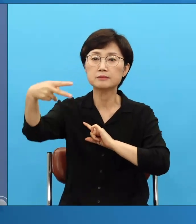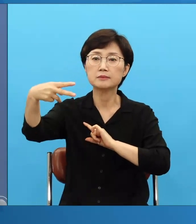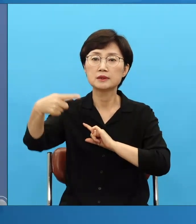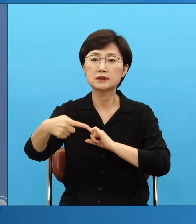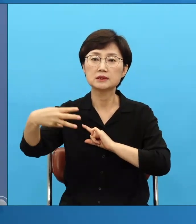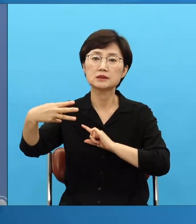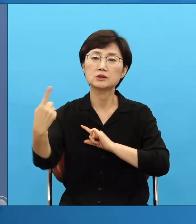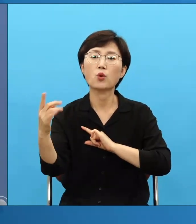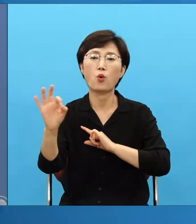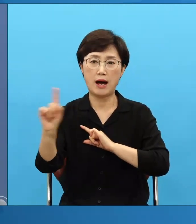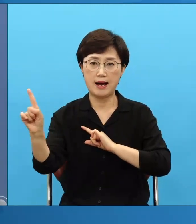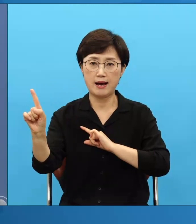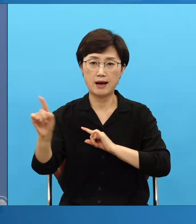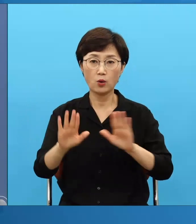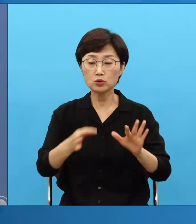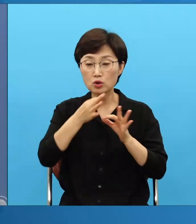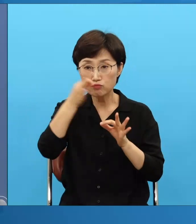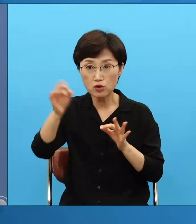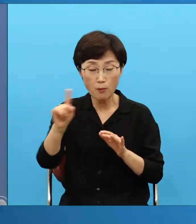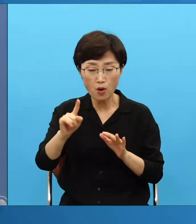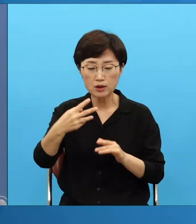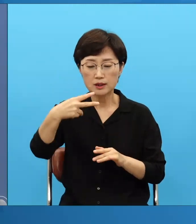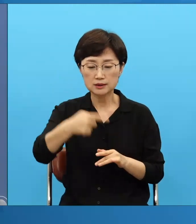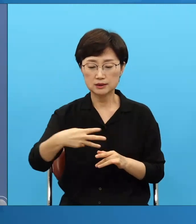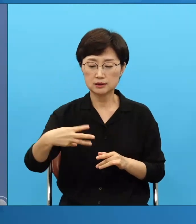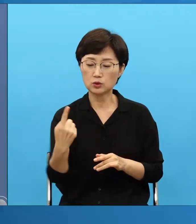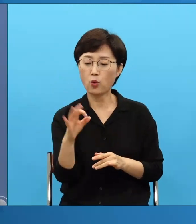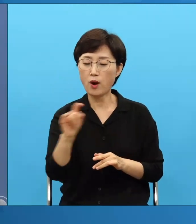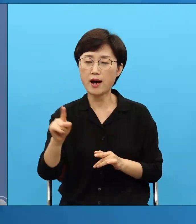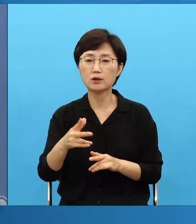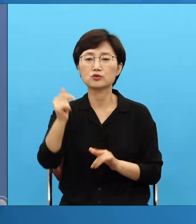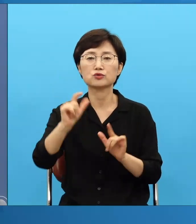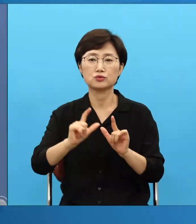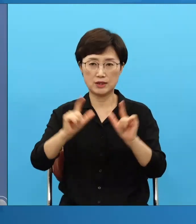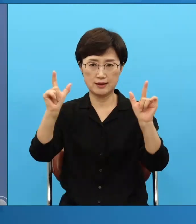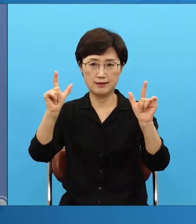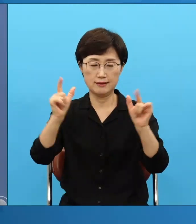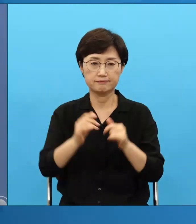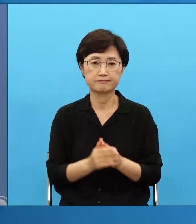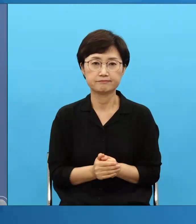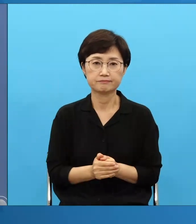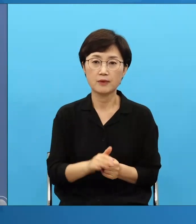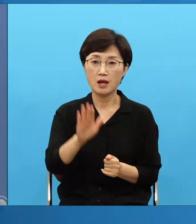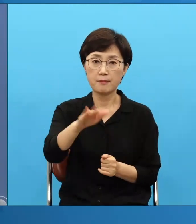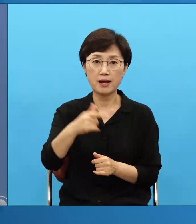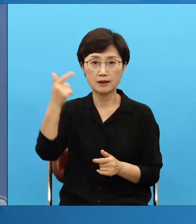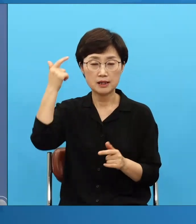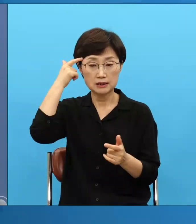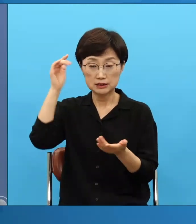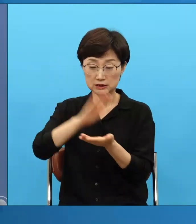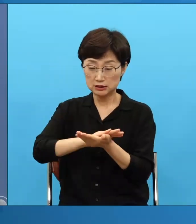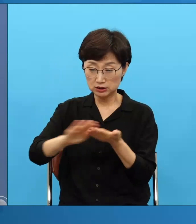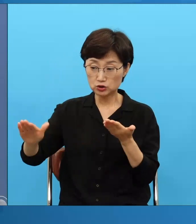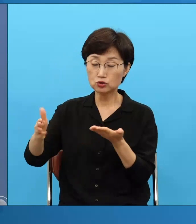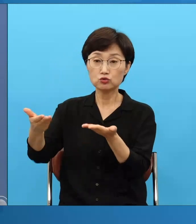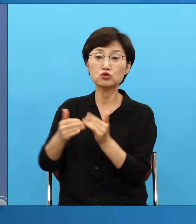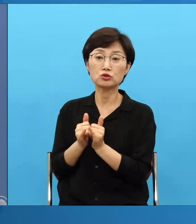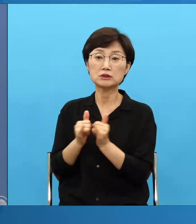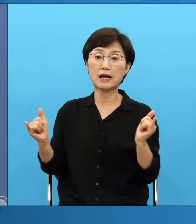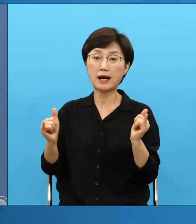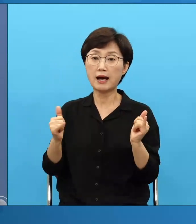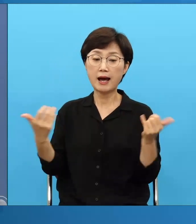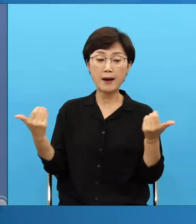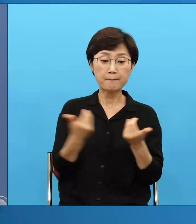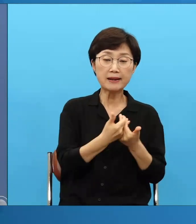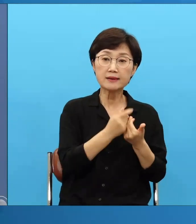Troas. 드로아 주일이라고 한 And 겁니다. that's why I called it the Troas Sunday. 자, 시원케 하는 자의 반대말은 뭐죠? Then what is the opposite of the one